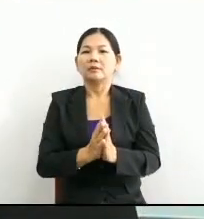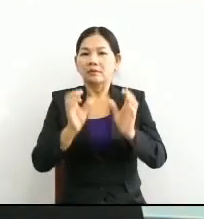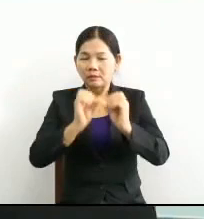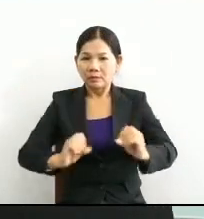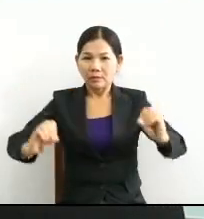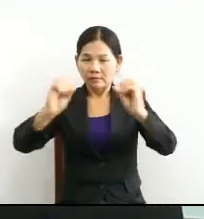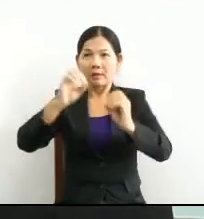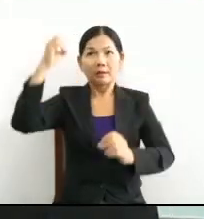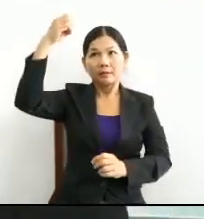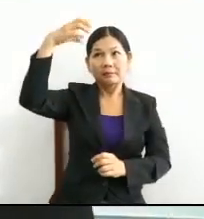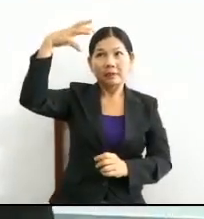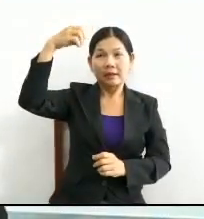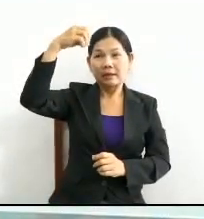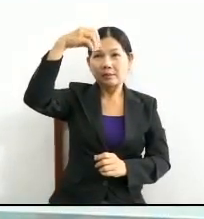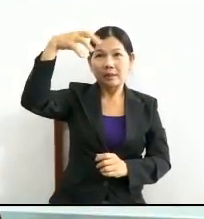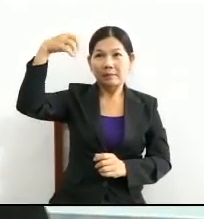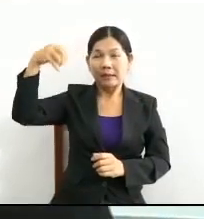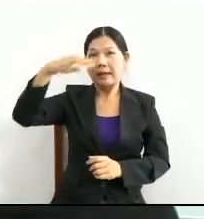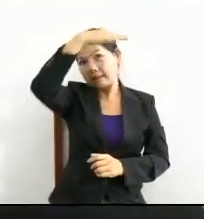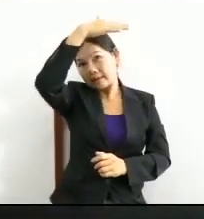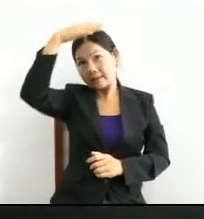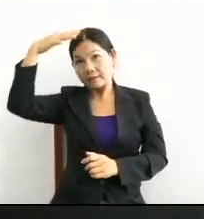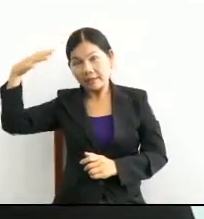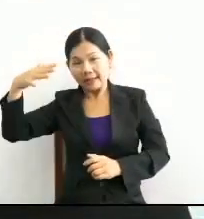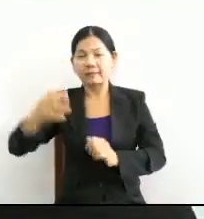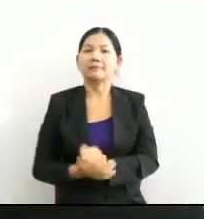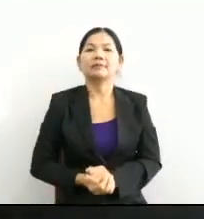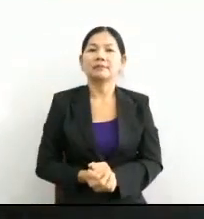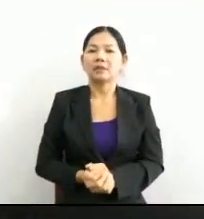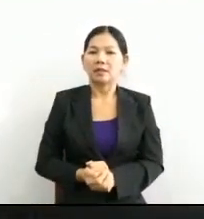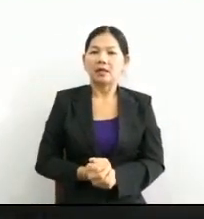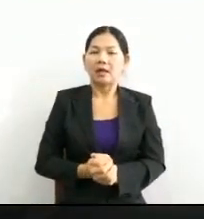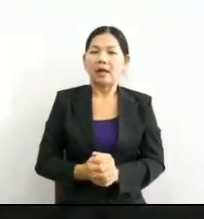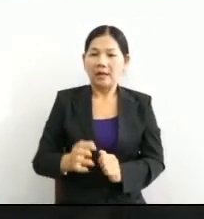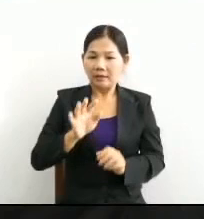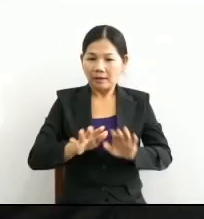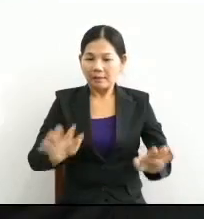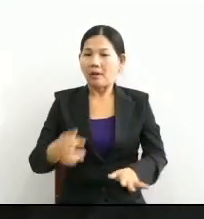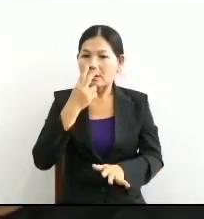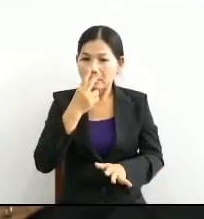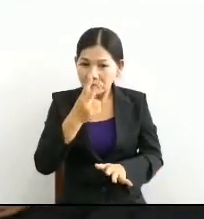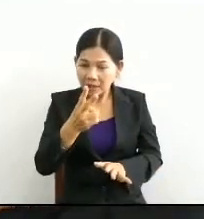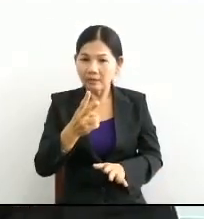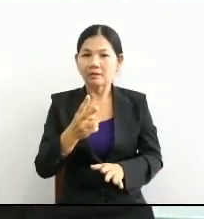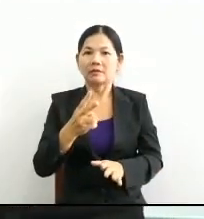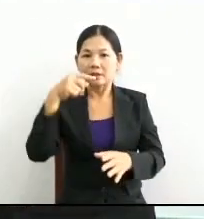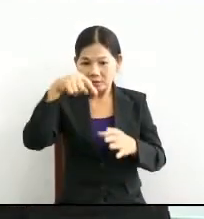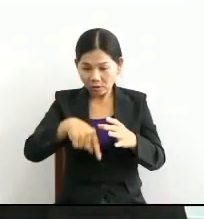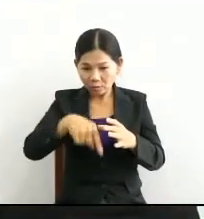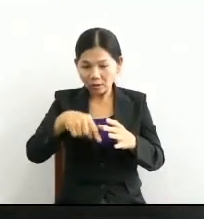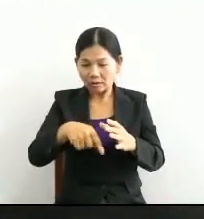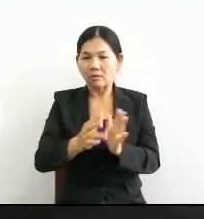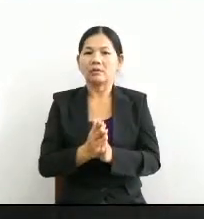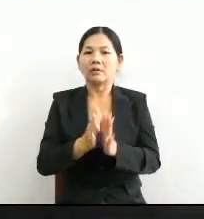Chà là ồ. Ở lẽ mấy cô tốt bè con pin này tí xâm rạp với con. Ăn ăn tập bọt từng môn hai con rốc viết đại bị bà ăn. Né con xoay